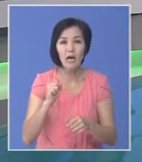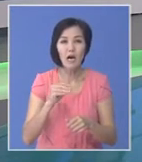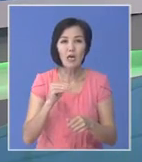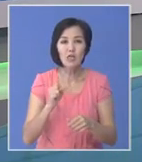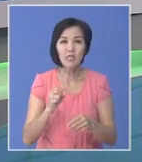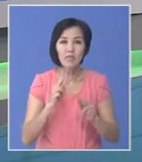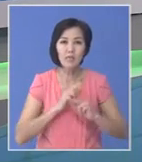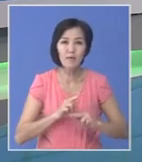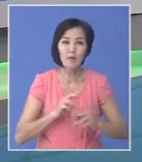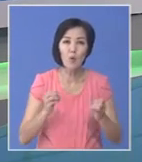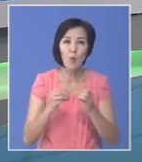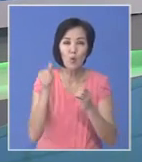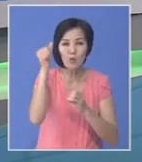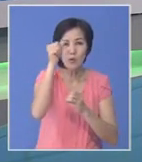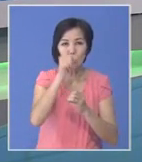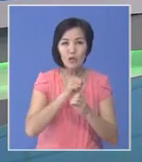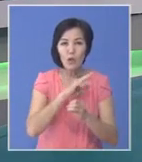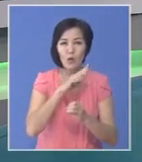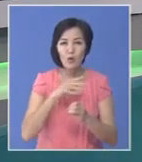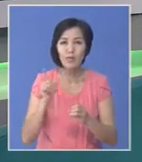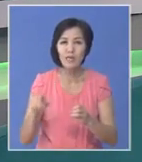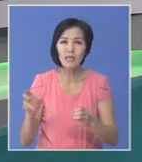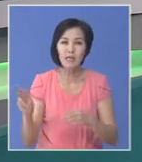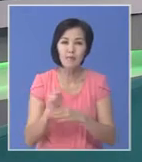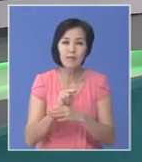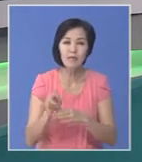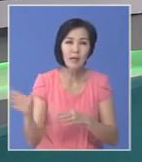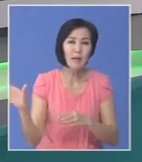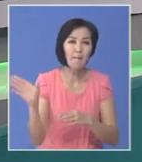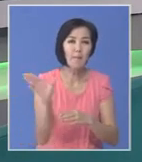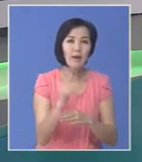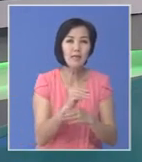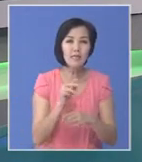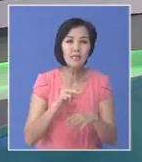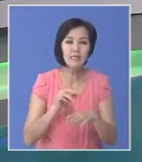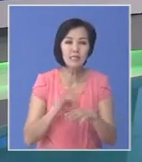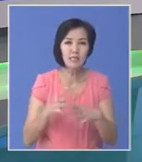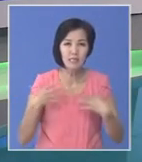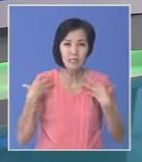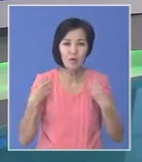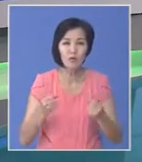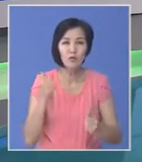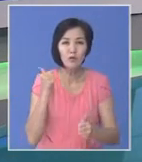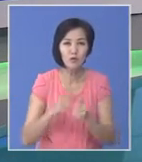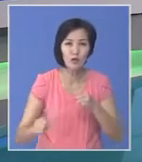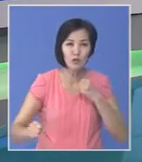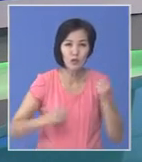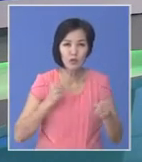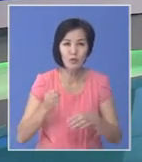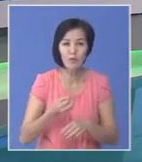10 жыл. Осы жылдар ішінде талай жанды емдеген ол барлық дерттің дауасы күнделікті шынығу мен жақсы көңіл күй дейді.